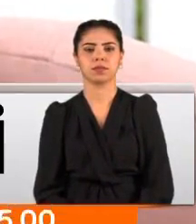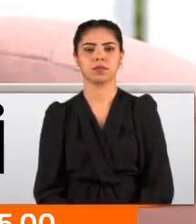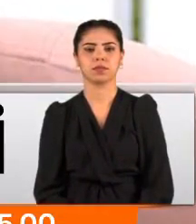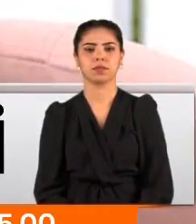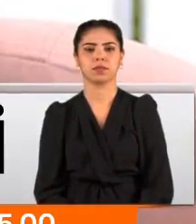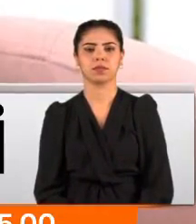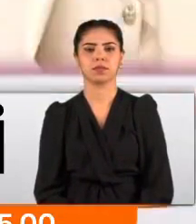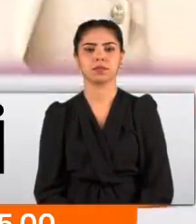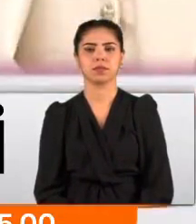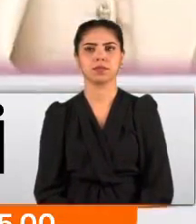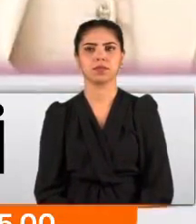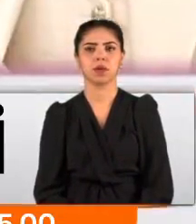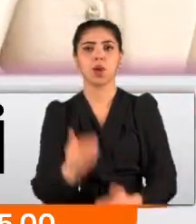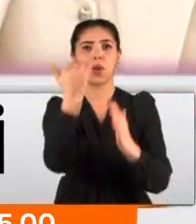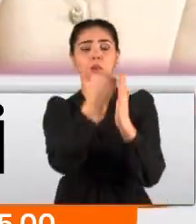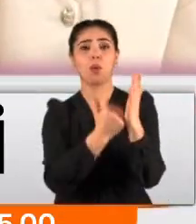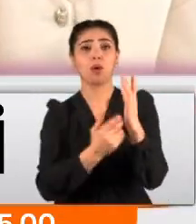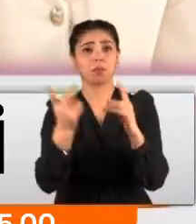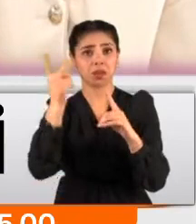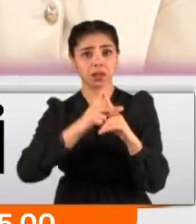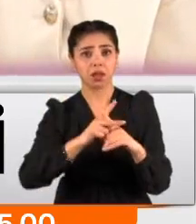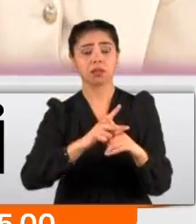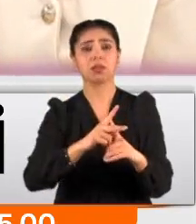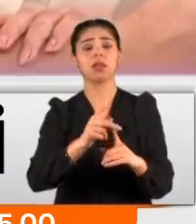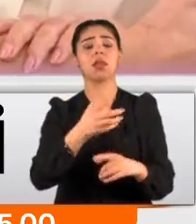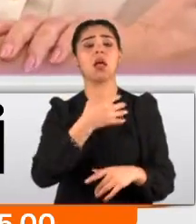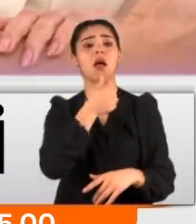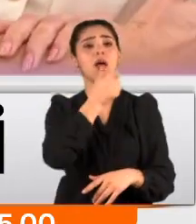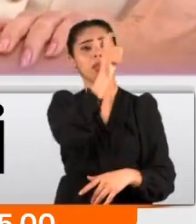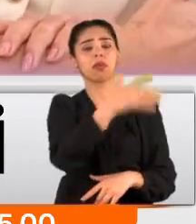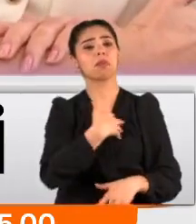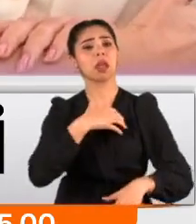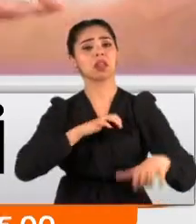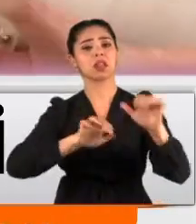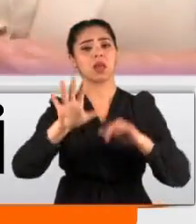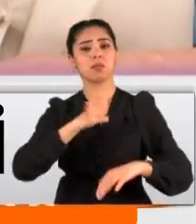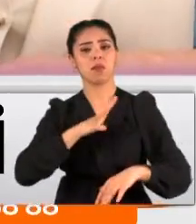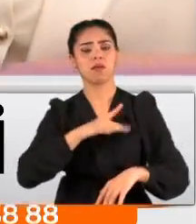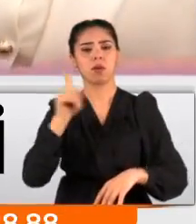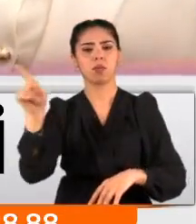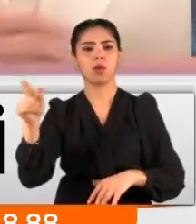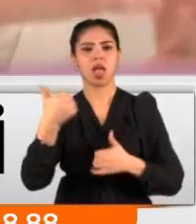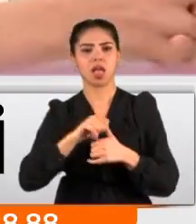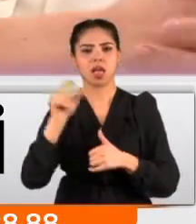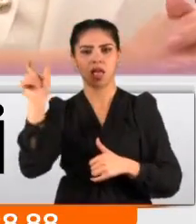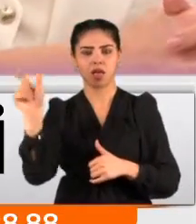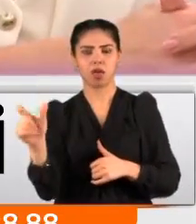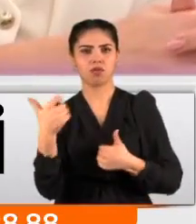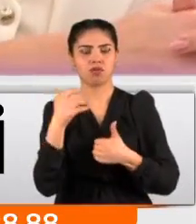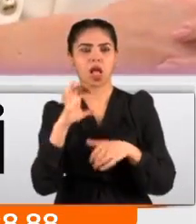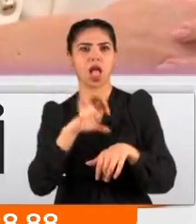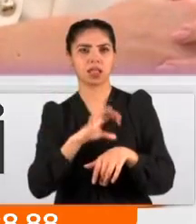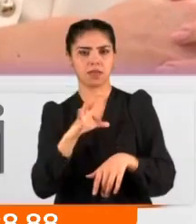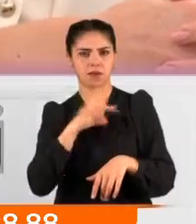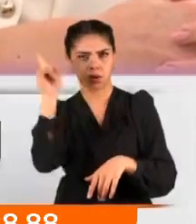Abu! Yayına bağlandığında ise ihanetini bu sözlerle savundu. Eşiniz kuğa hastası diye mi bu hanımefendiyle beraber